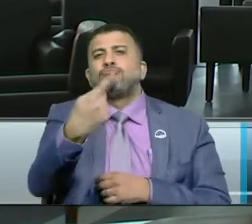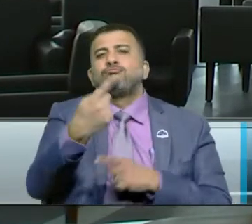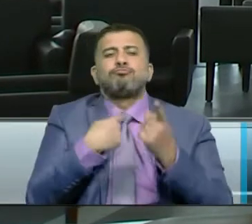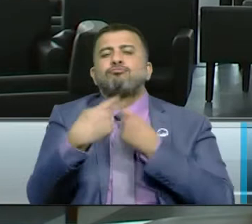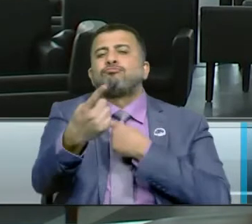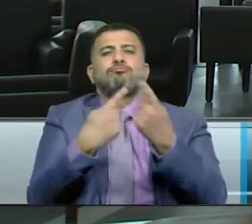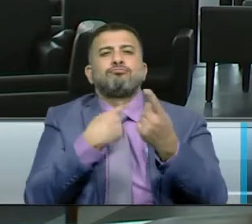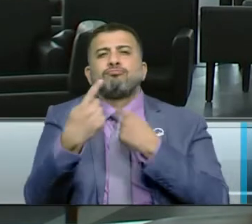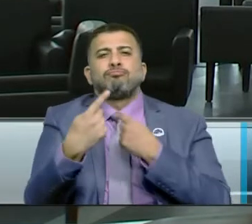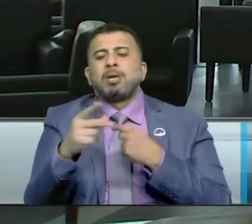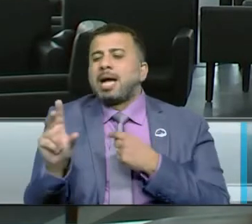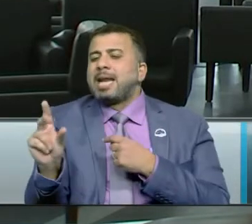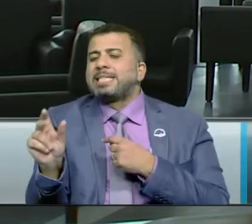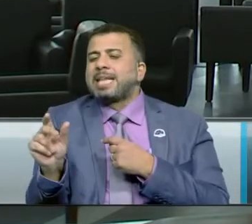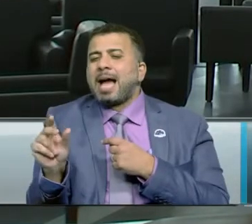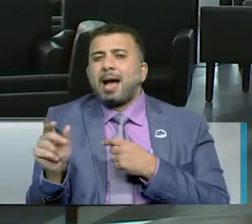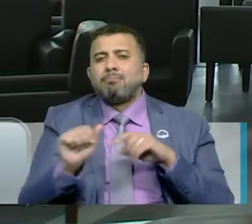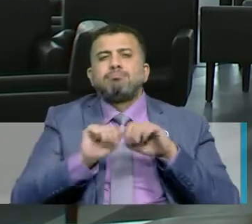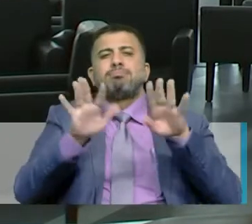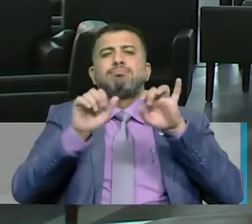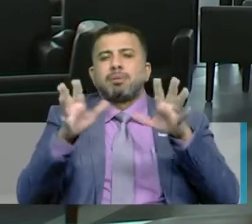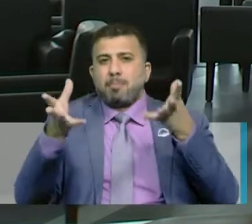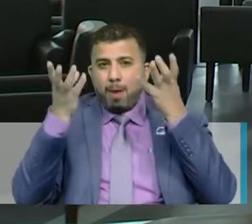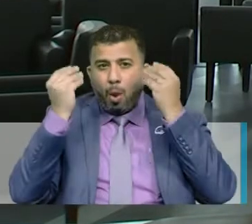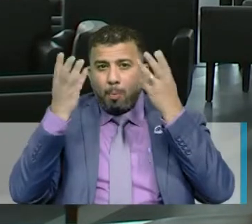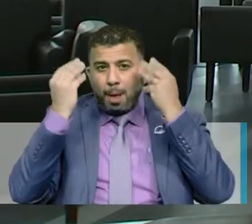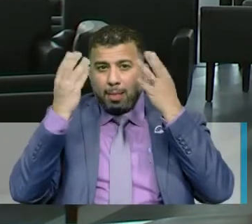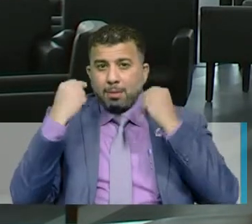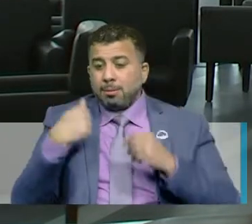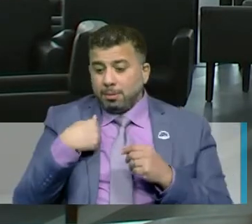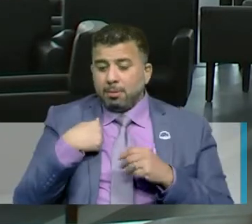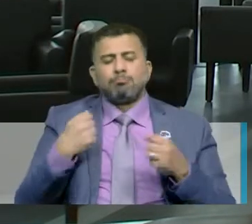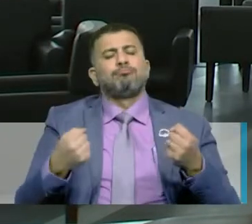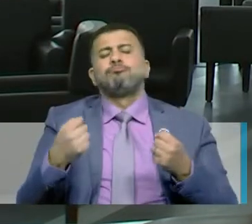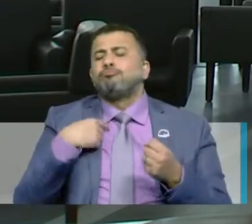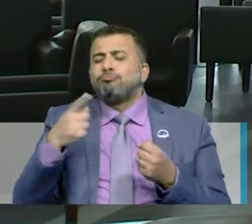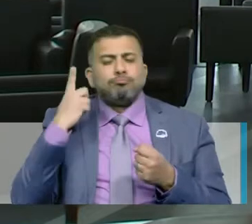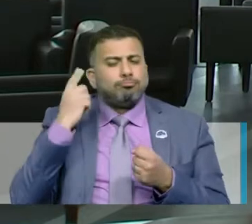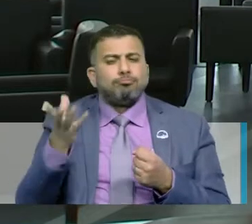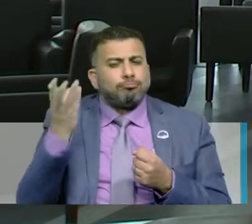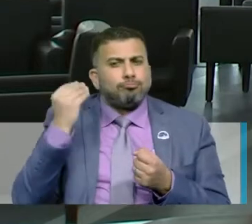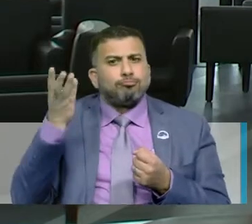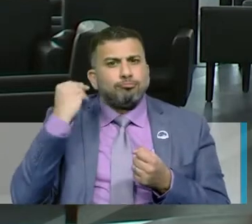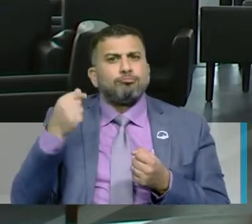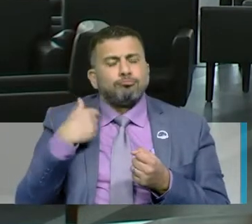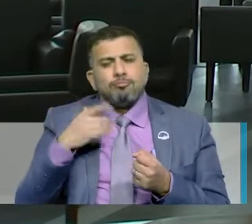من تواصل من الإذاعة في بث الرسائل والمعلومات واستقبال ردود